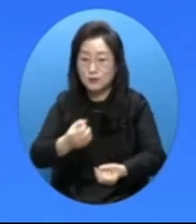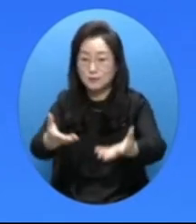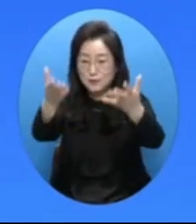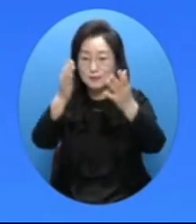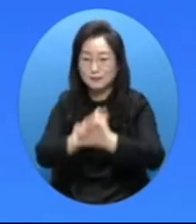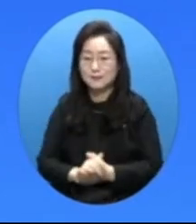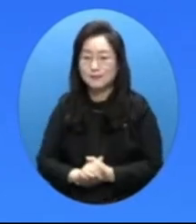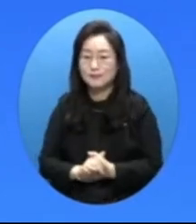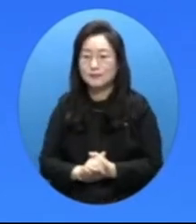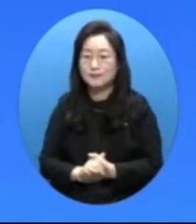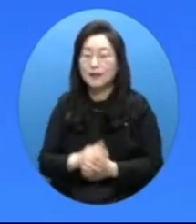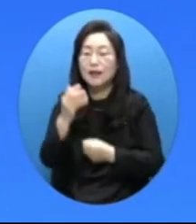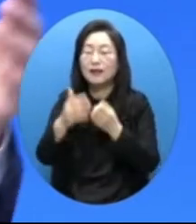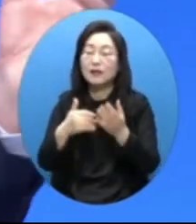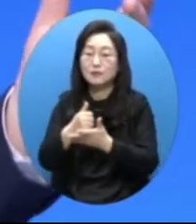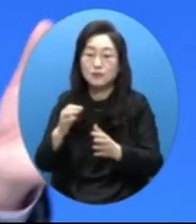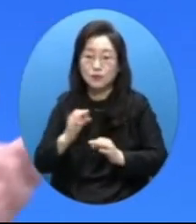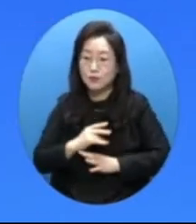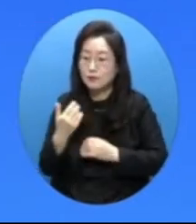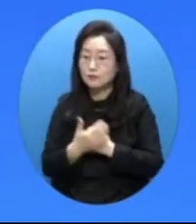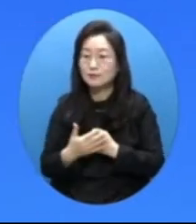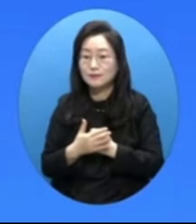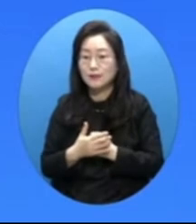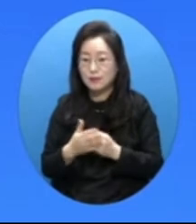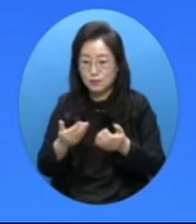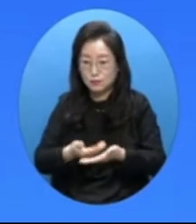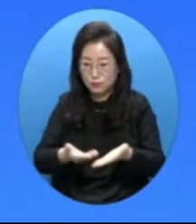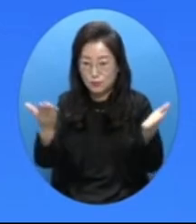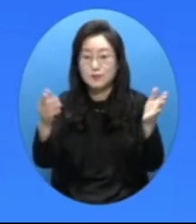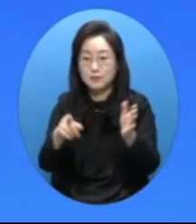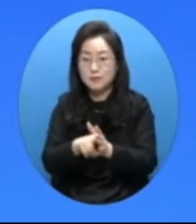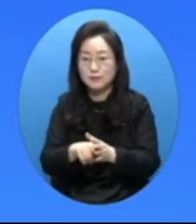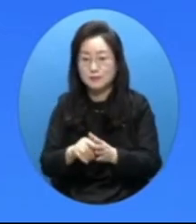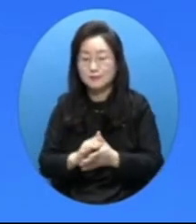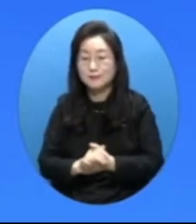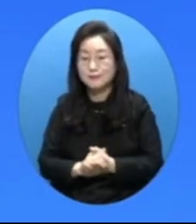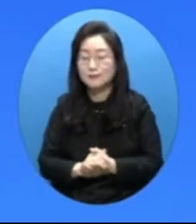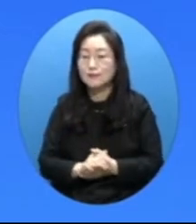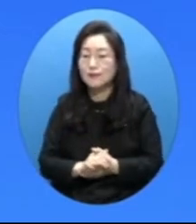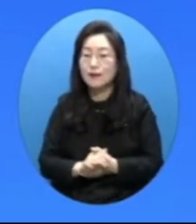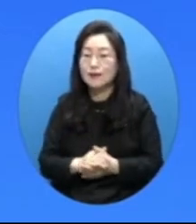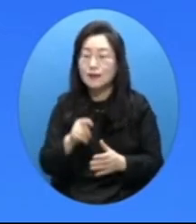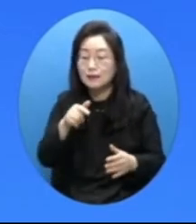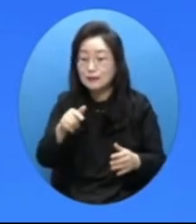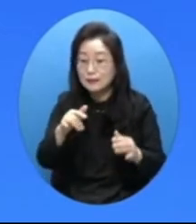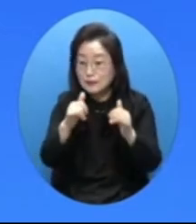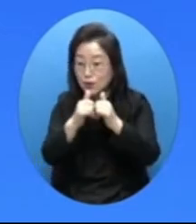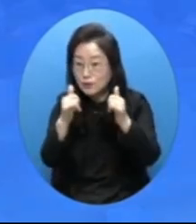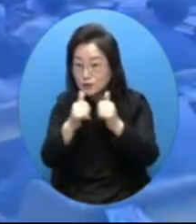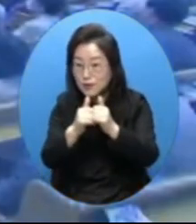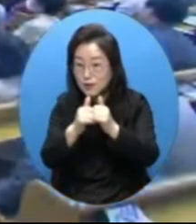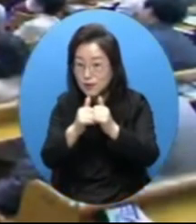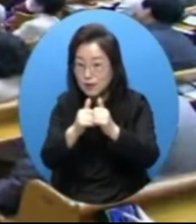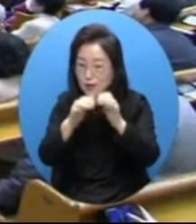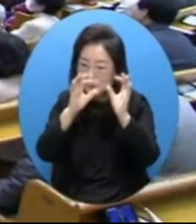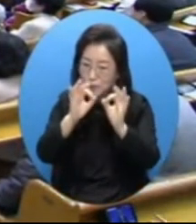문으로 축원합니다 하나님의 놀라운 일 우리에게 베풀어 주실 것입니다 그런데이 전쟁에서 우리가 한 가지 기억해야 될 놀라운